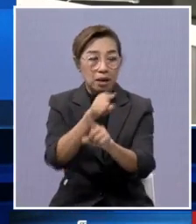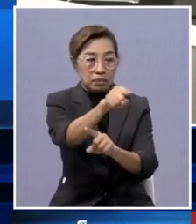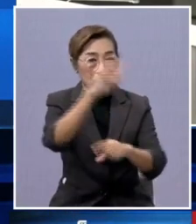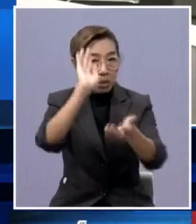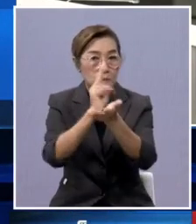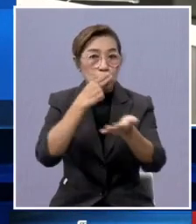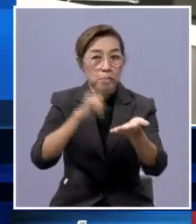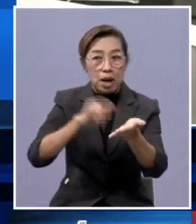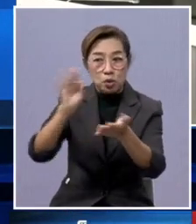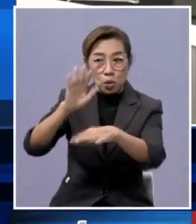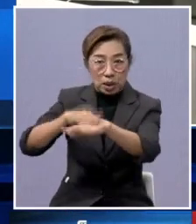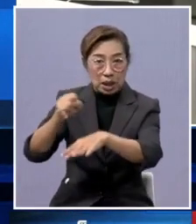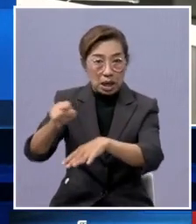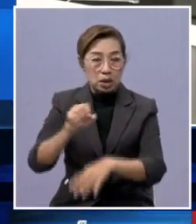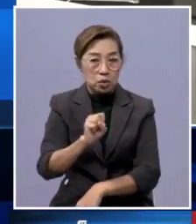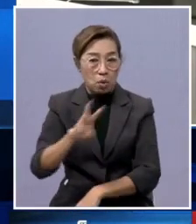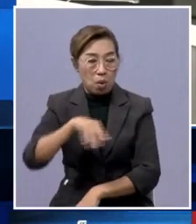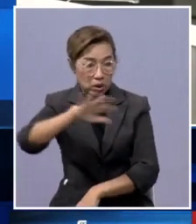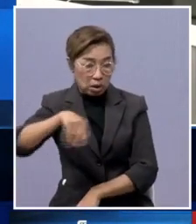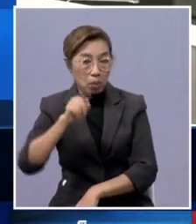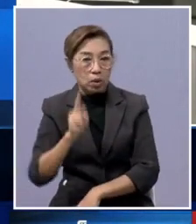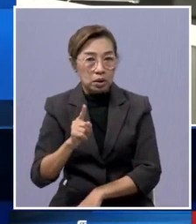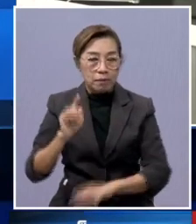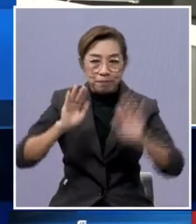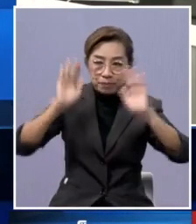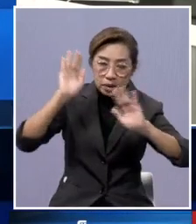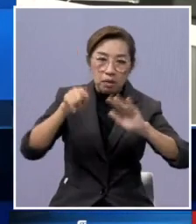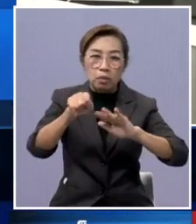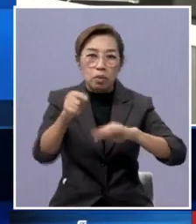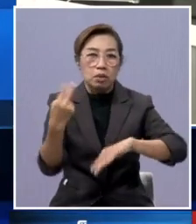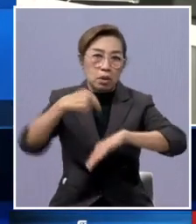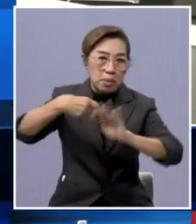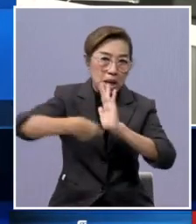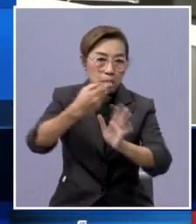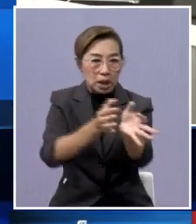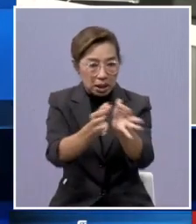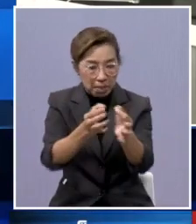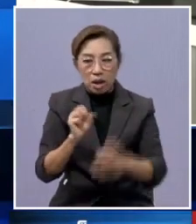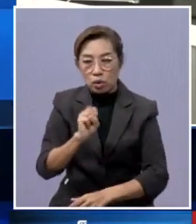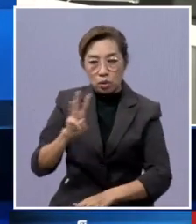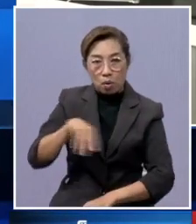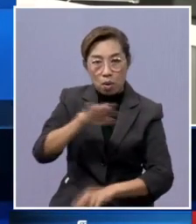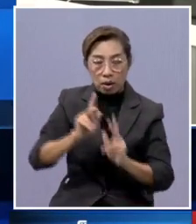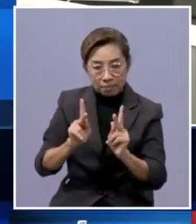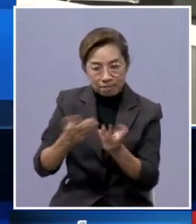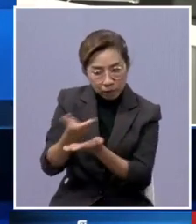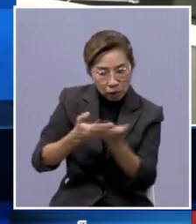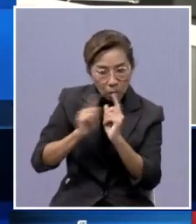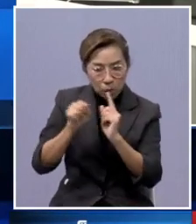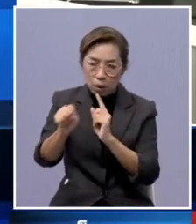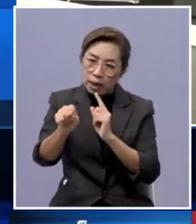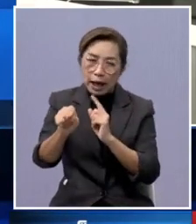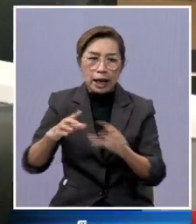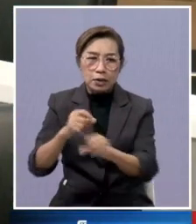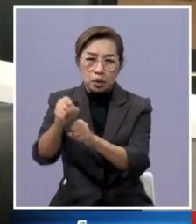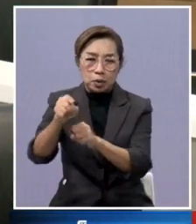เรียกมาตัวของวุฒิสภาก็ต้องดำเนินการมีการอภิปรายกันมีการถกกันว่าจะอนุญาตให้หรือไม่ในการเรื่องของการส่งตัวมันอยู่ใน